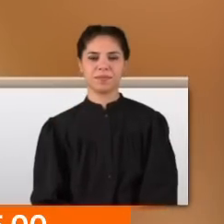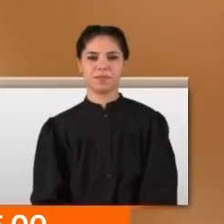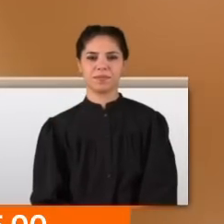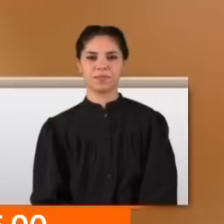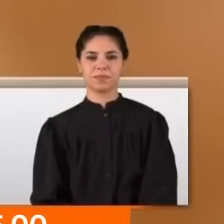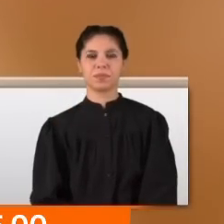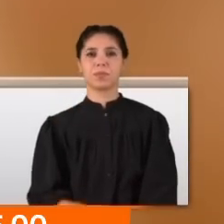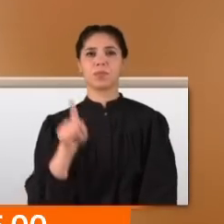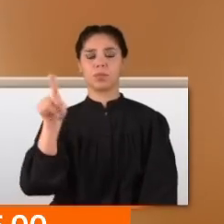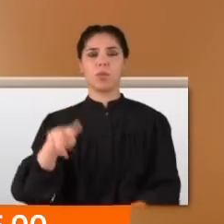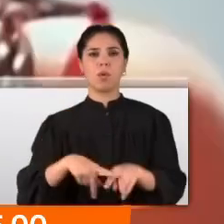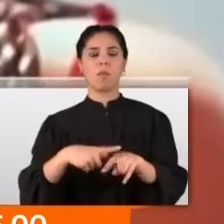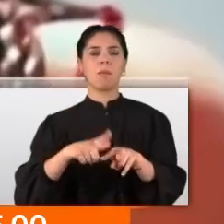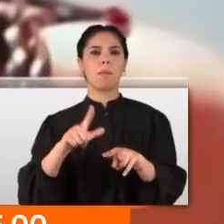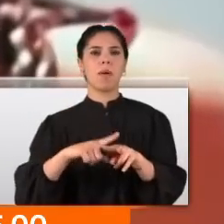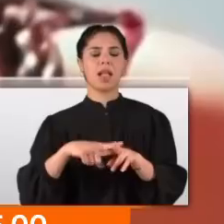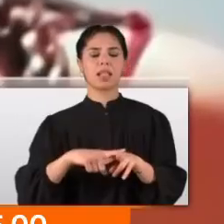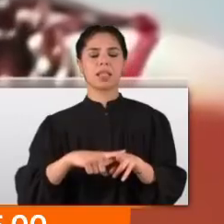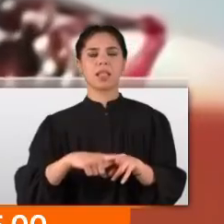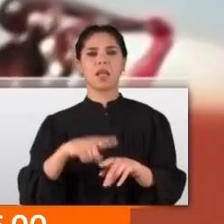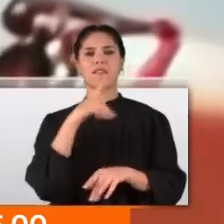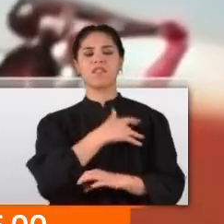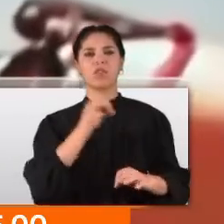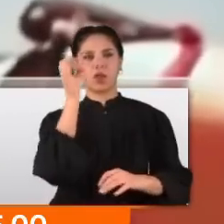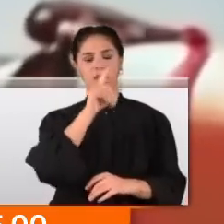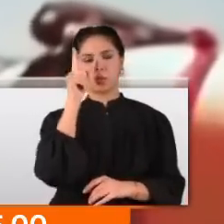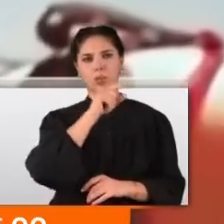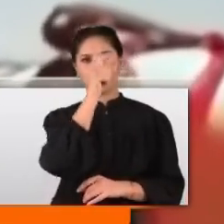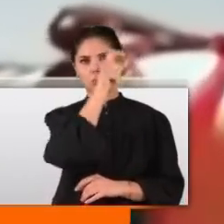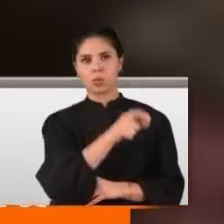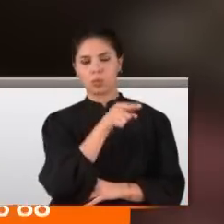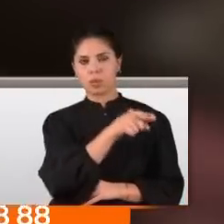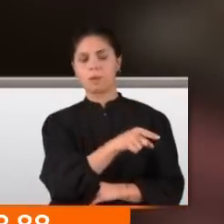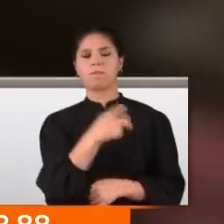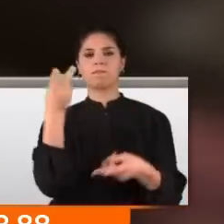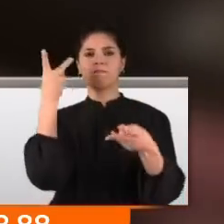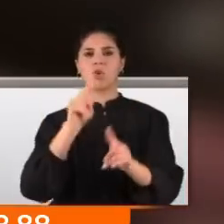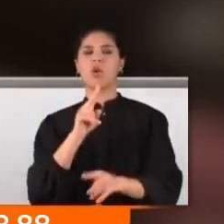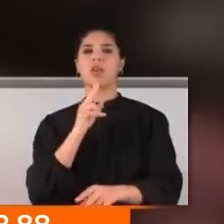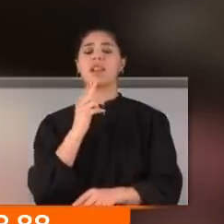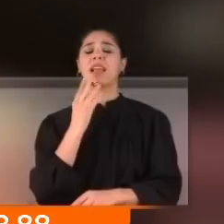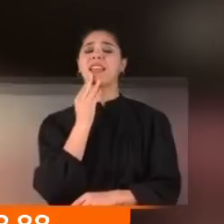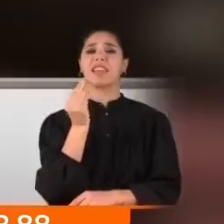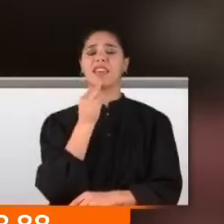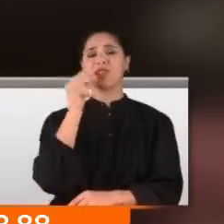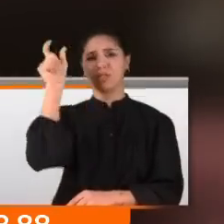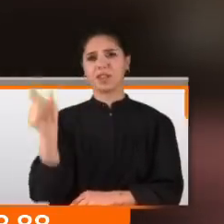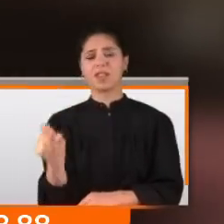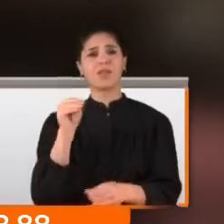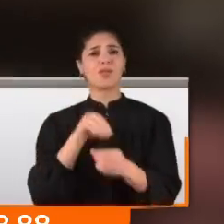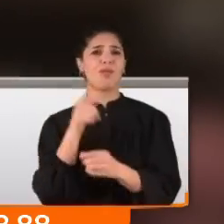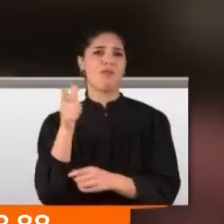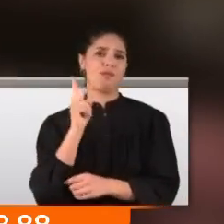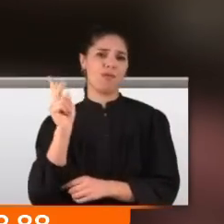Bu Malta'da bir cani tarafından hayattan koparılan dünyalar güzeli Pelin Kaya'nın son görüntüsü oldu. Hayattaki